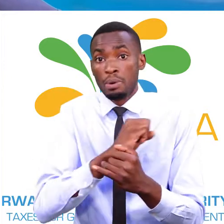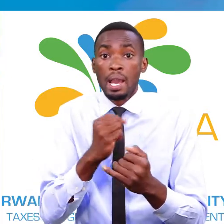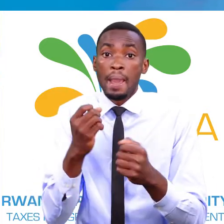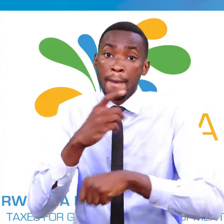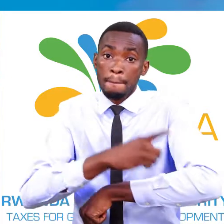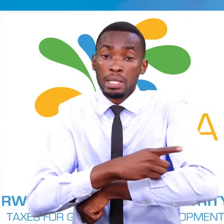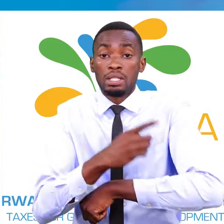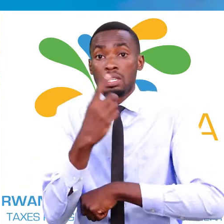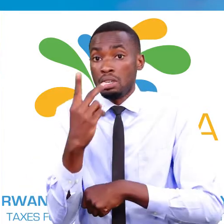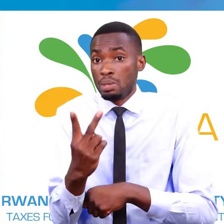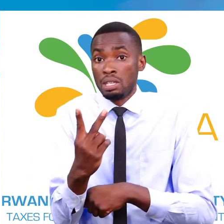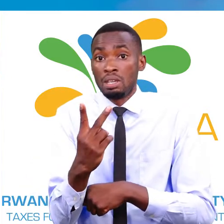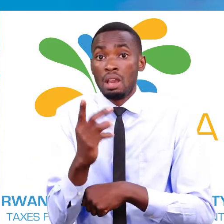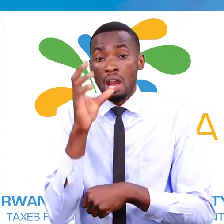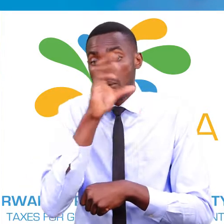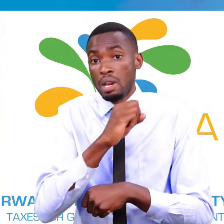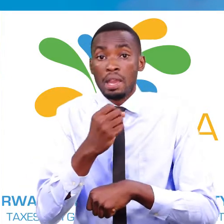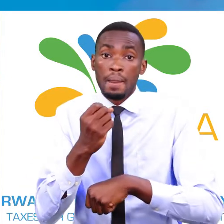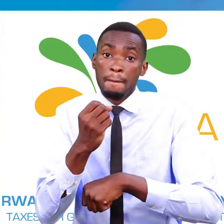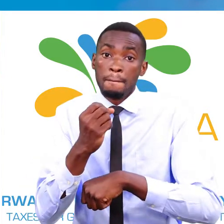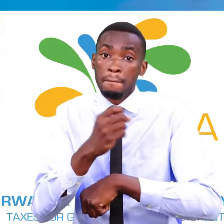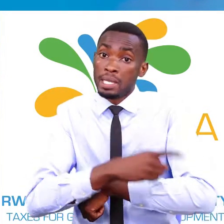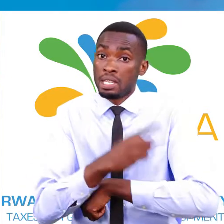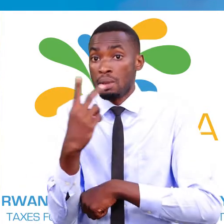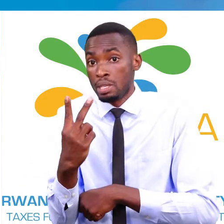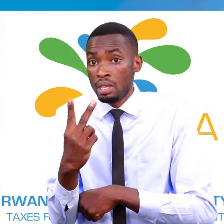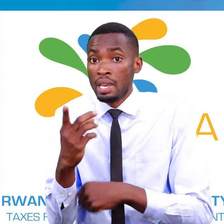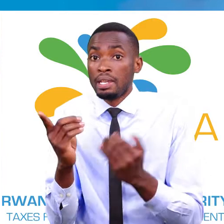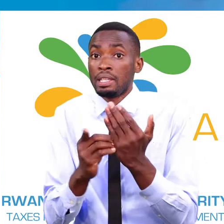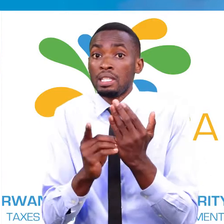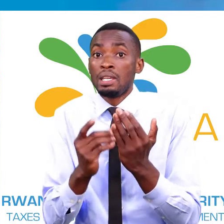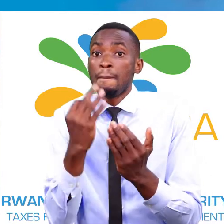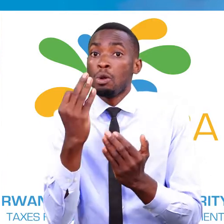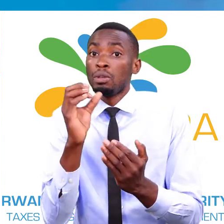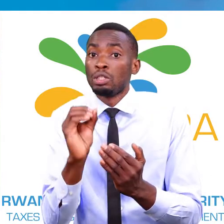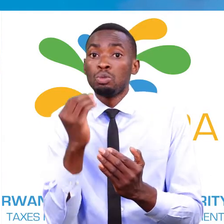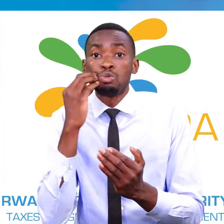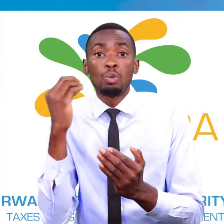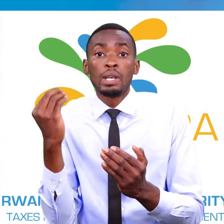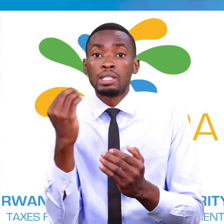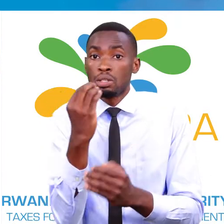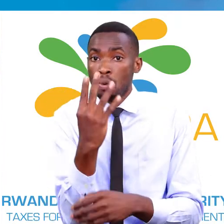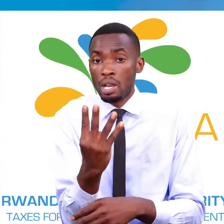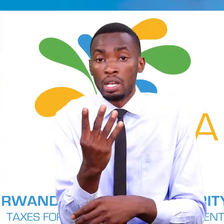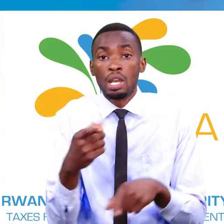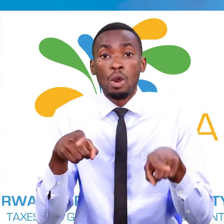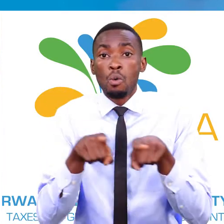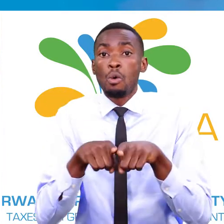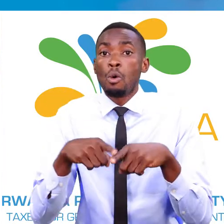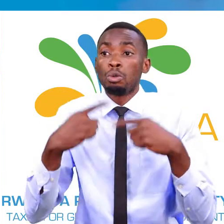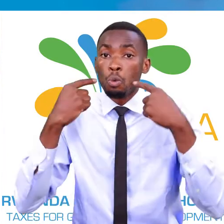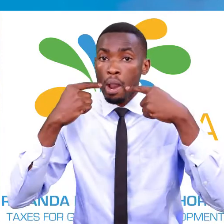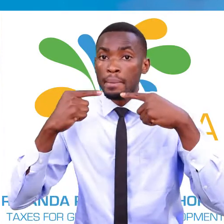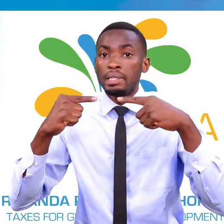iminsi ibiri. Uyu munsi n'ejo ni ukwa gatanu itariki 30 z'ukwa kane nk'uko